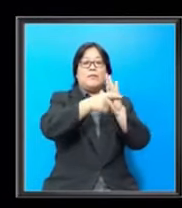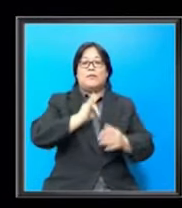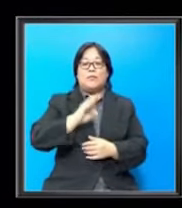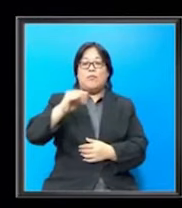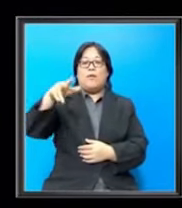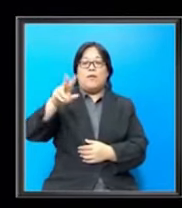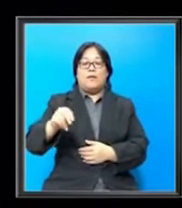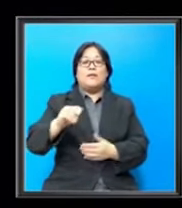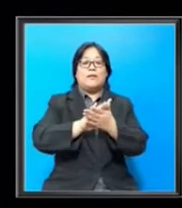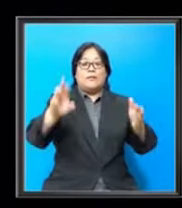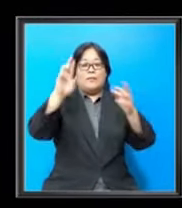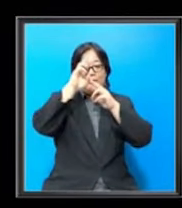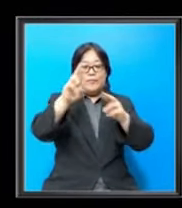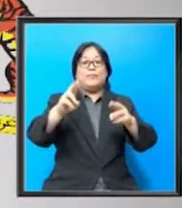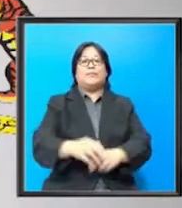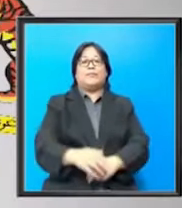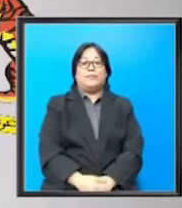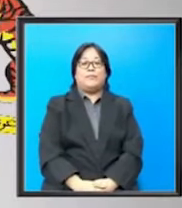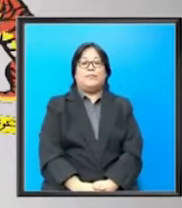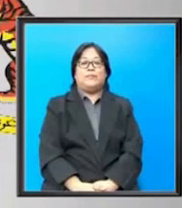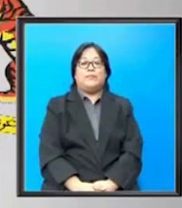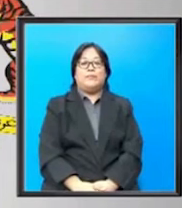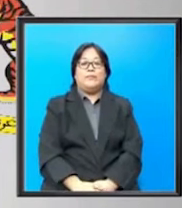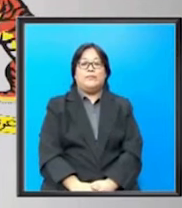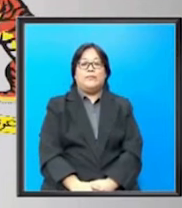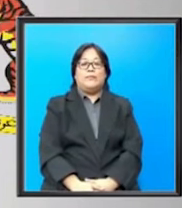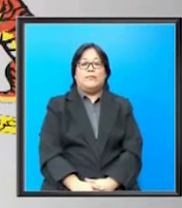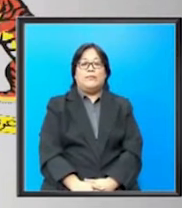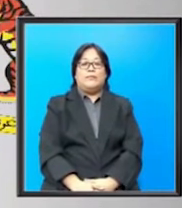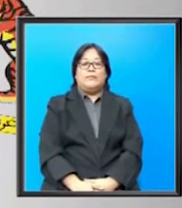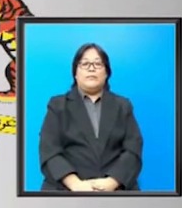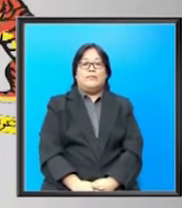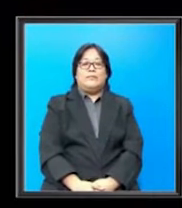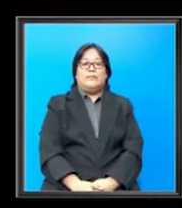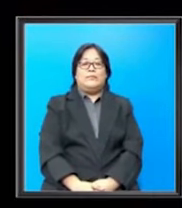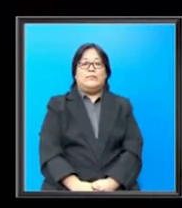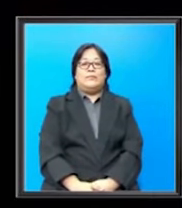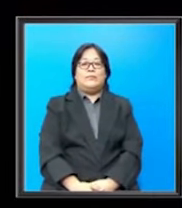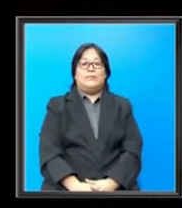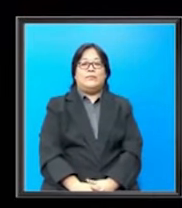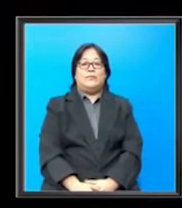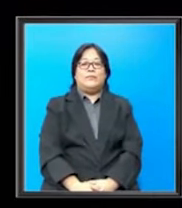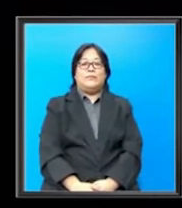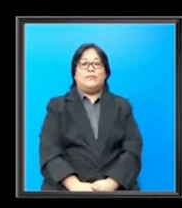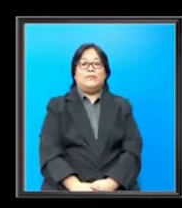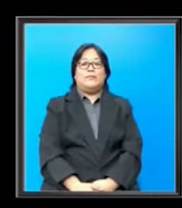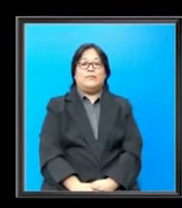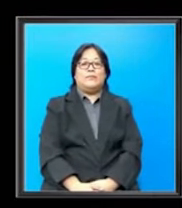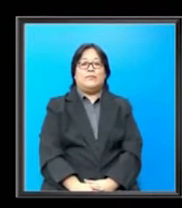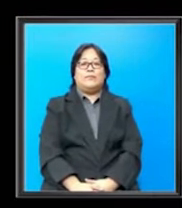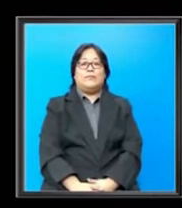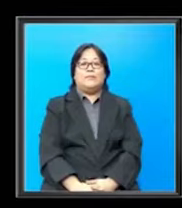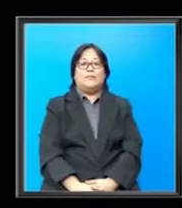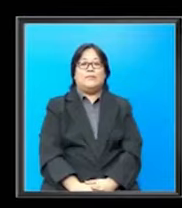kau. Waktu warisan price berpuluh review. Berpuluh tahun BN. Kau gila jawatan lah. Sudah kalah